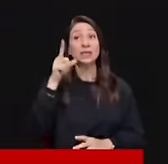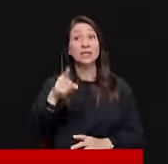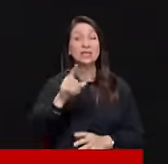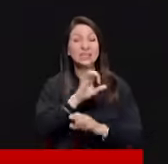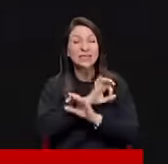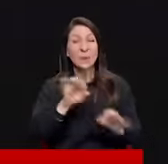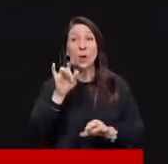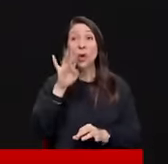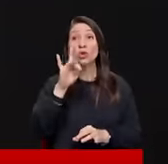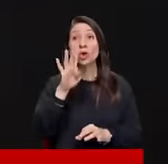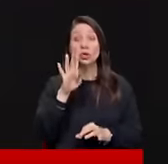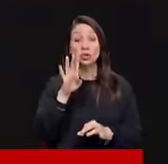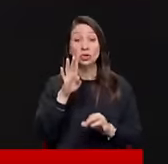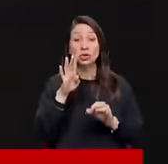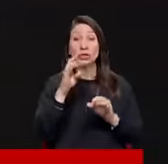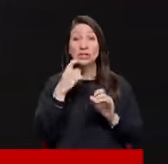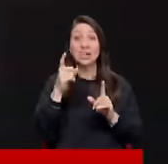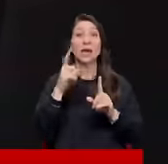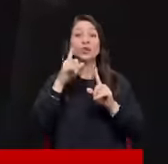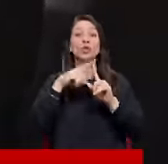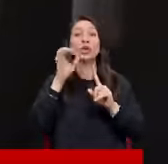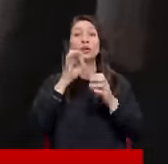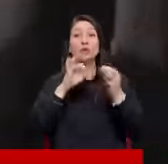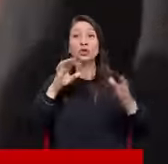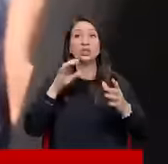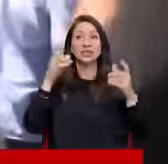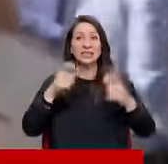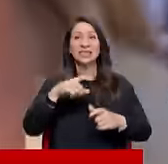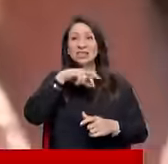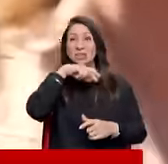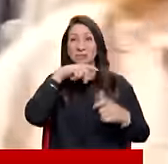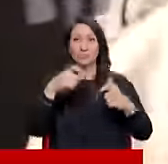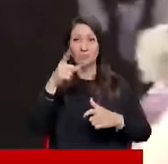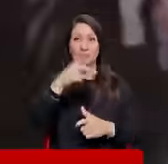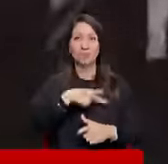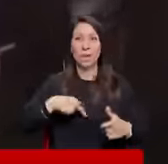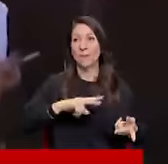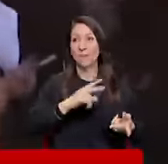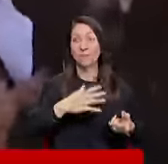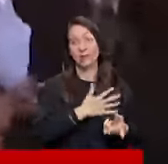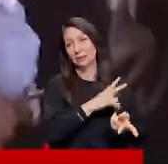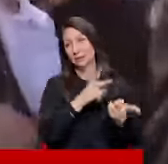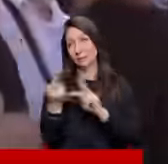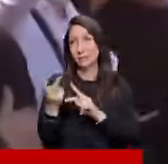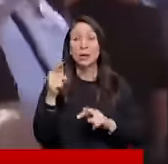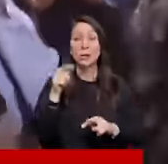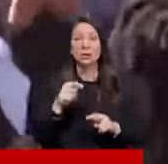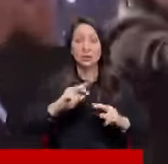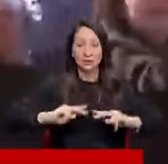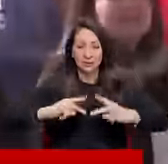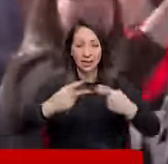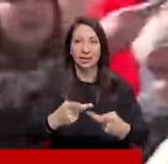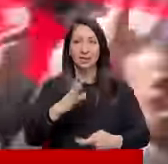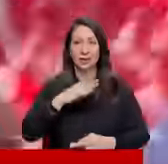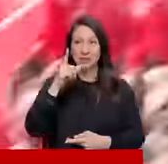tam 14 yılda Turgut Altınok'un yönettiği Keçiören CHP'li bir belediyeye geçti. İşte bugün de bir teslim